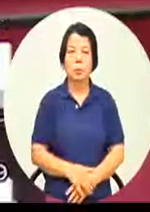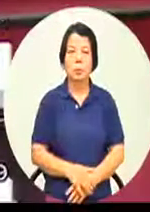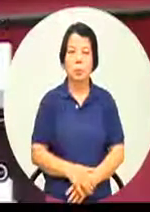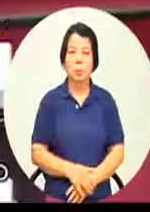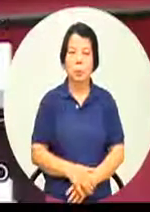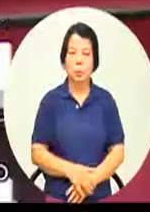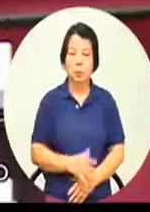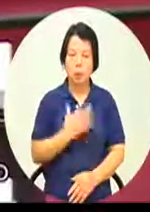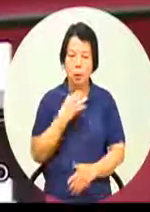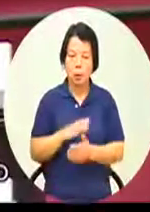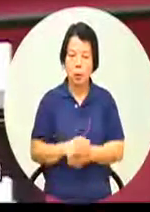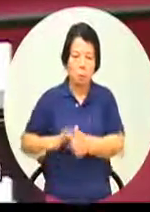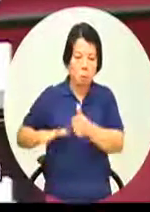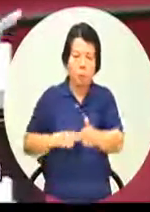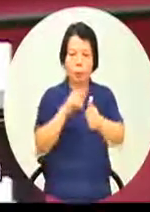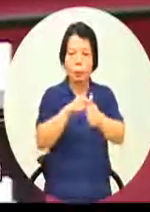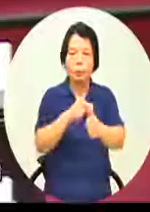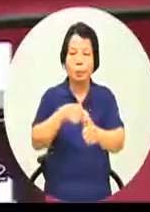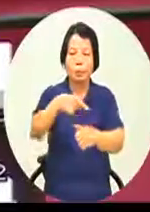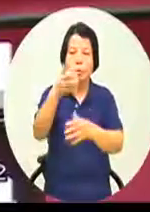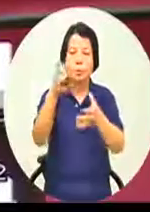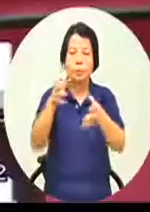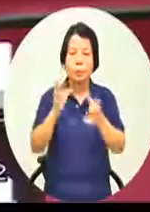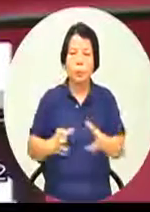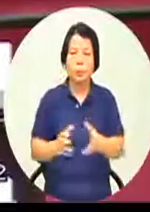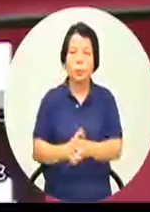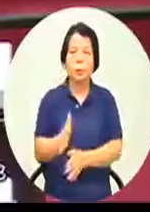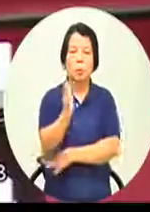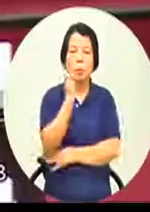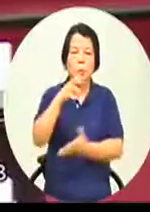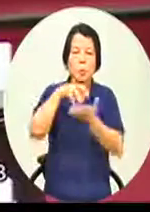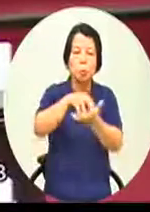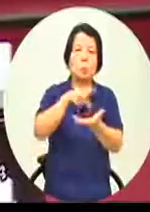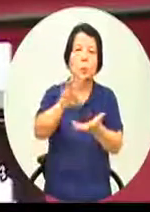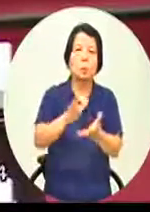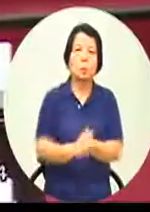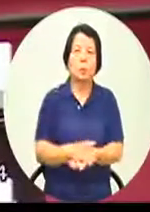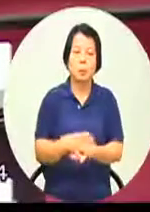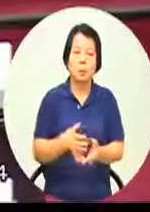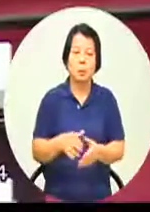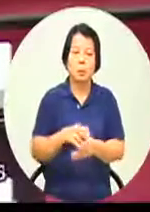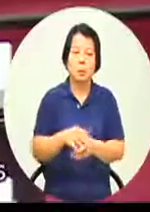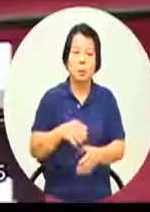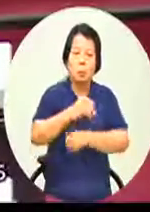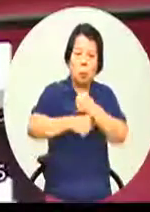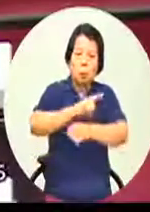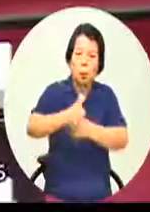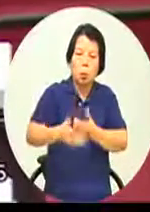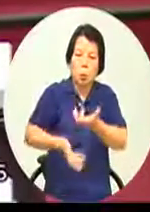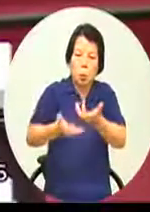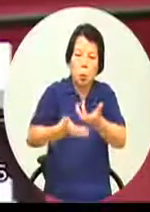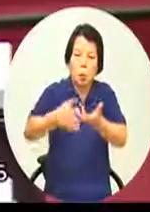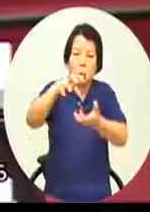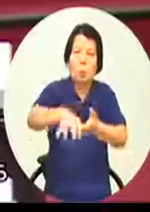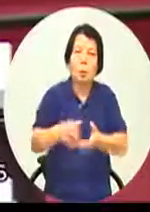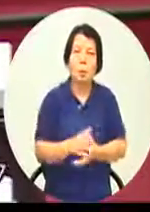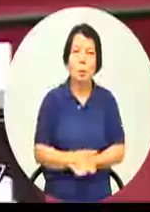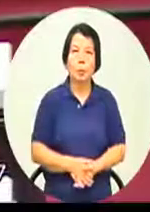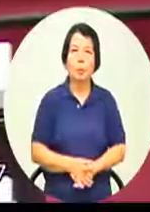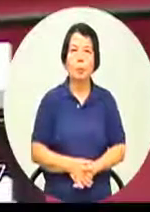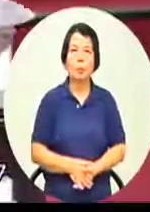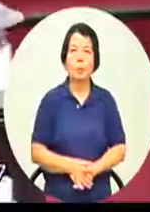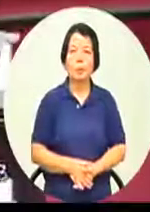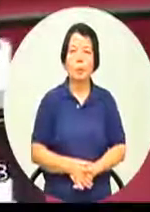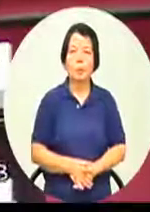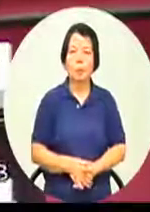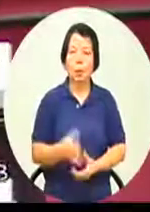其他的县市那如果我们有一个合法的这个宠物火葬 火葬场，那我觉得这个也是